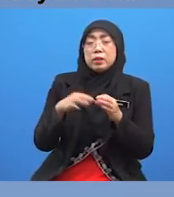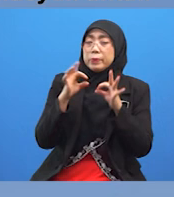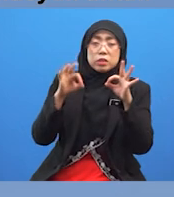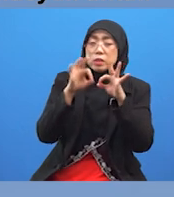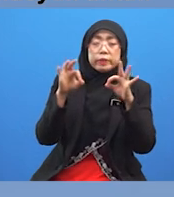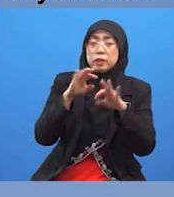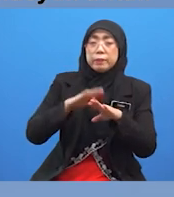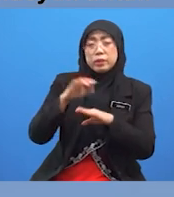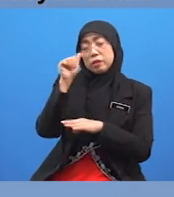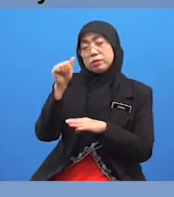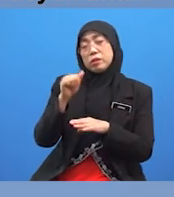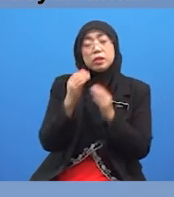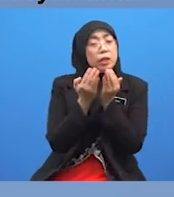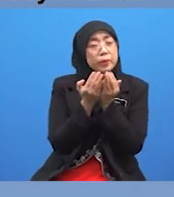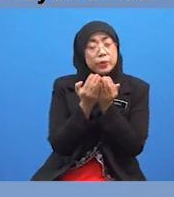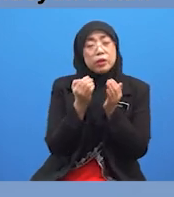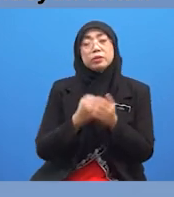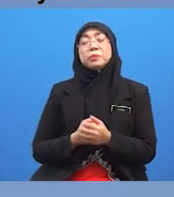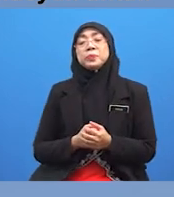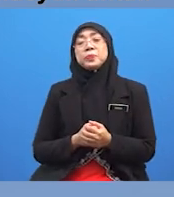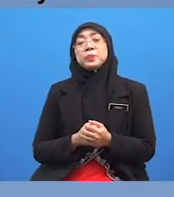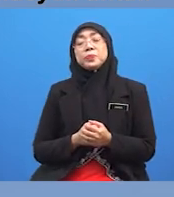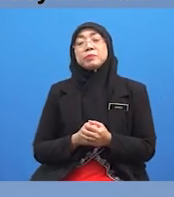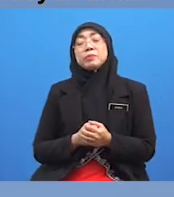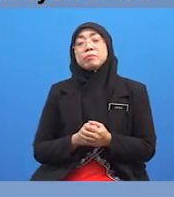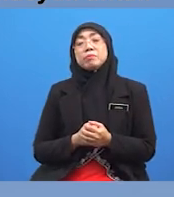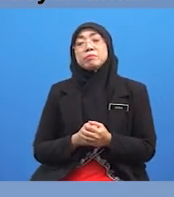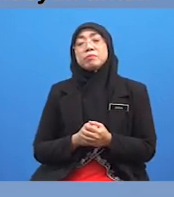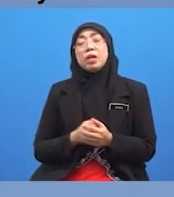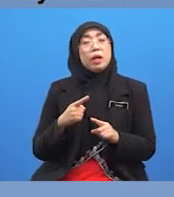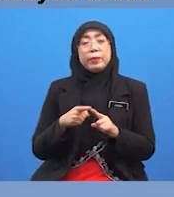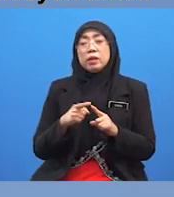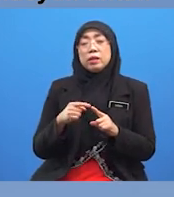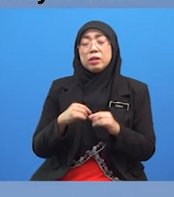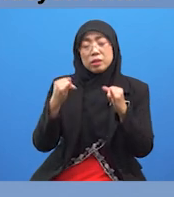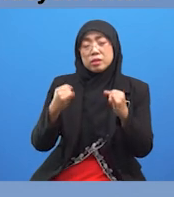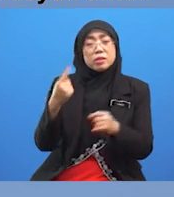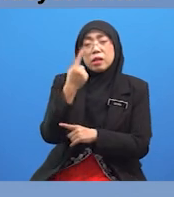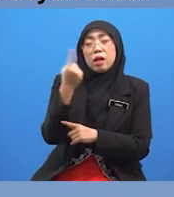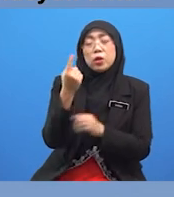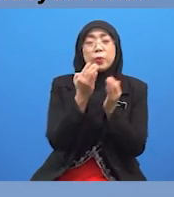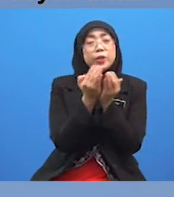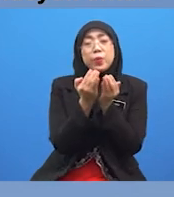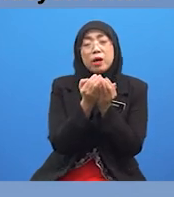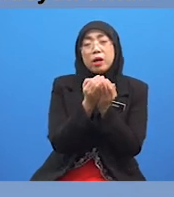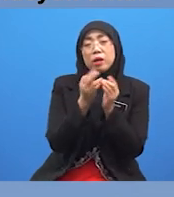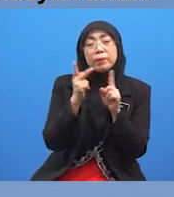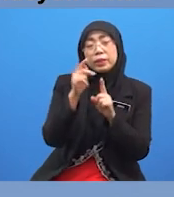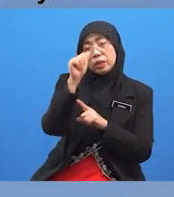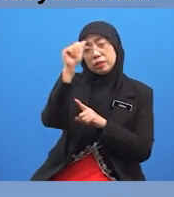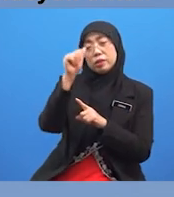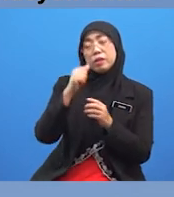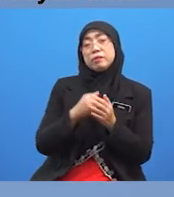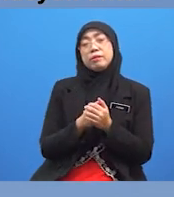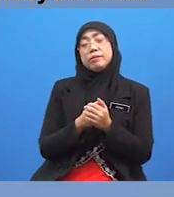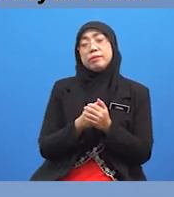olehnya. Selain itu, insan yang sentiasa memanjatkan doa kepada Allah Subhanahu Wa Taala adalah insan